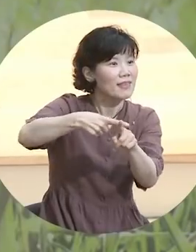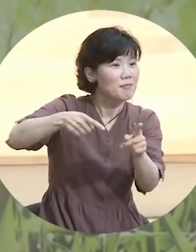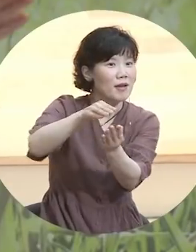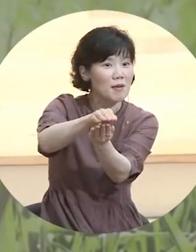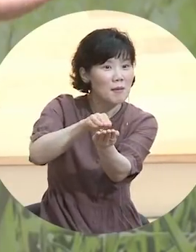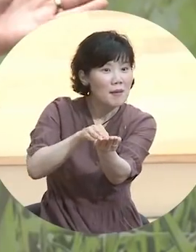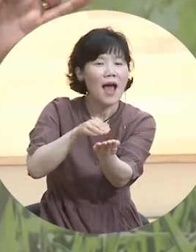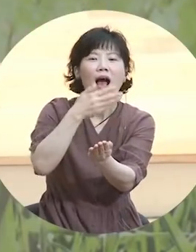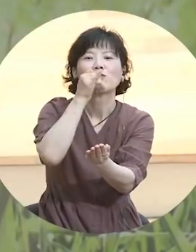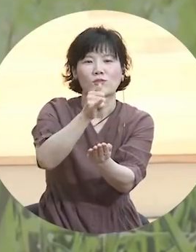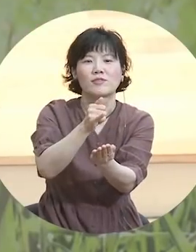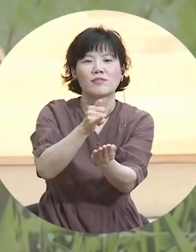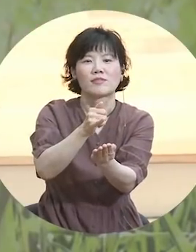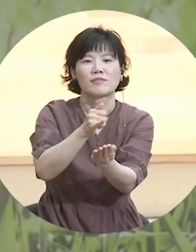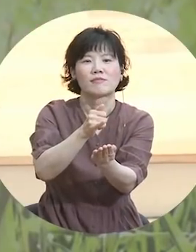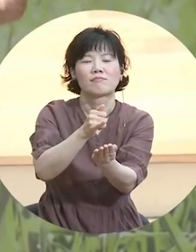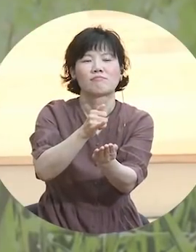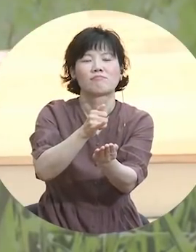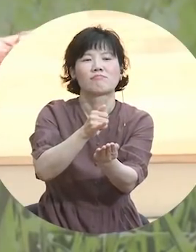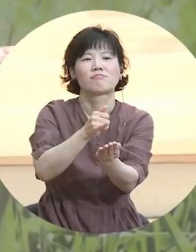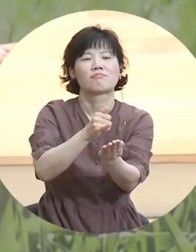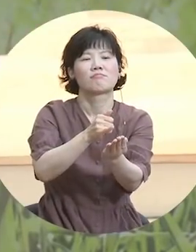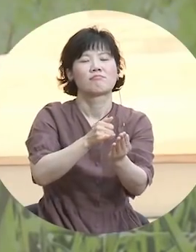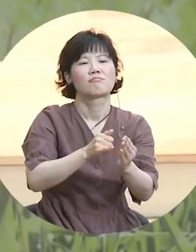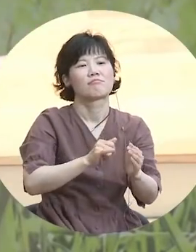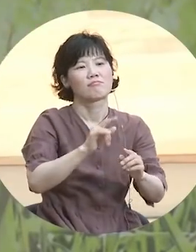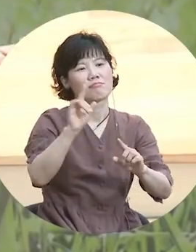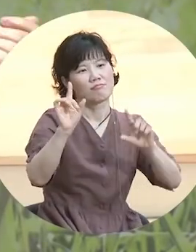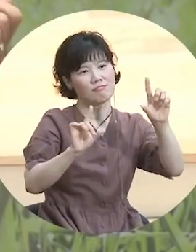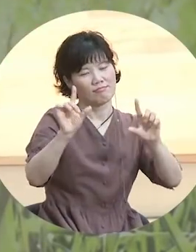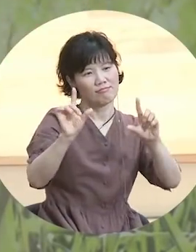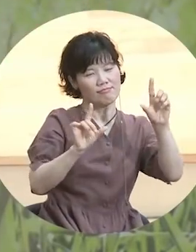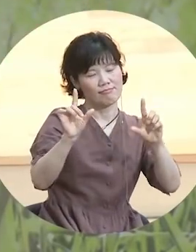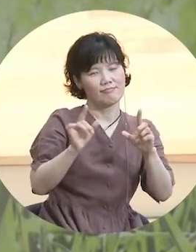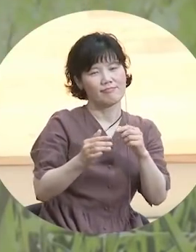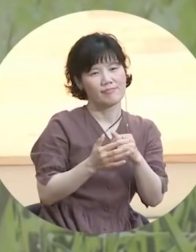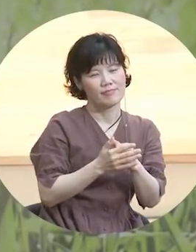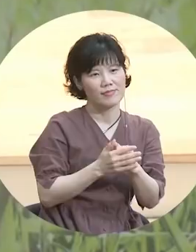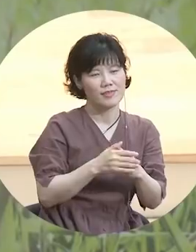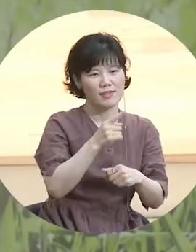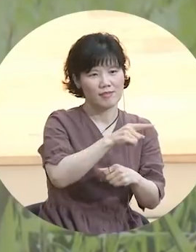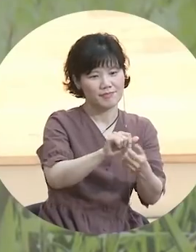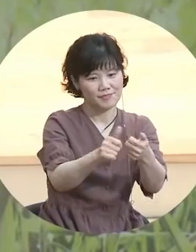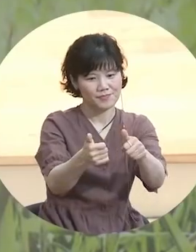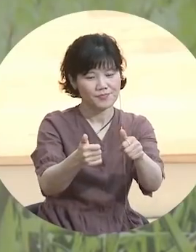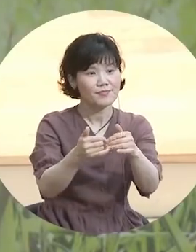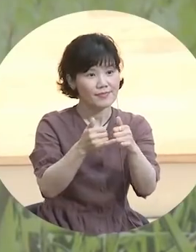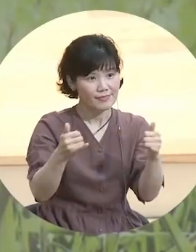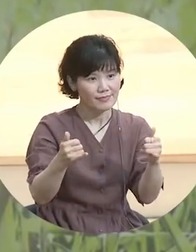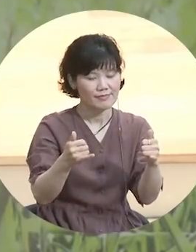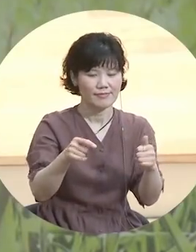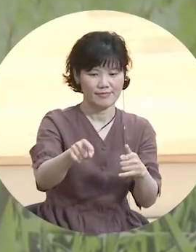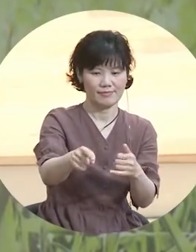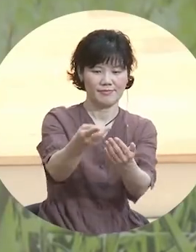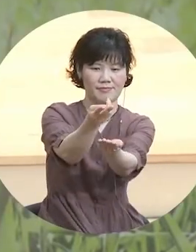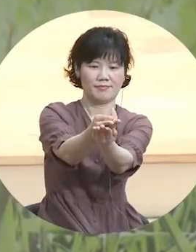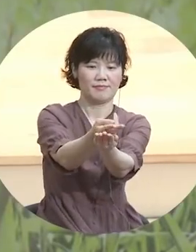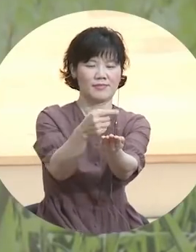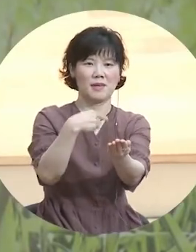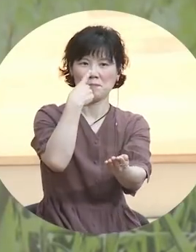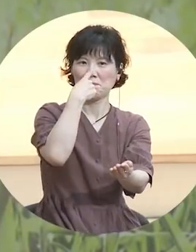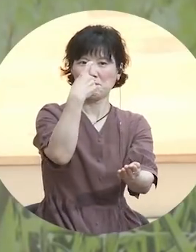있도록 그렇게 경첩이 뚜껑이 열듯이 열면 되도록 그렇게 돼 있어요. 그런데 고인이 아주 멋진 옷을 딱